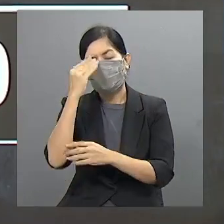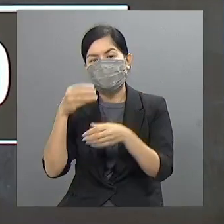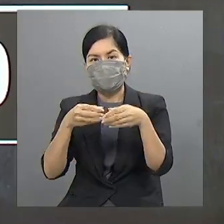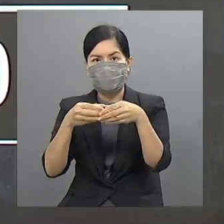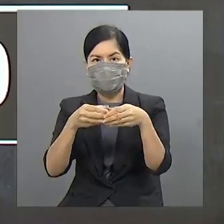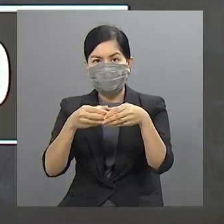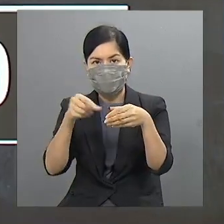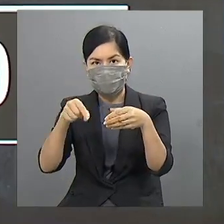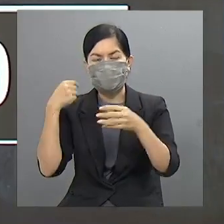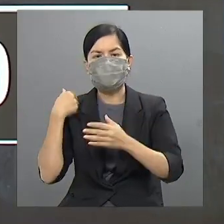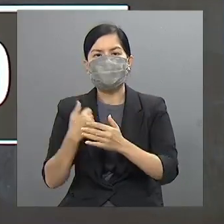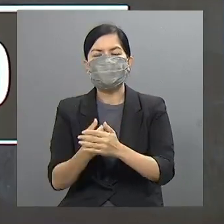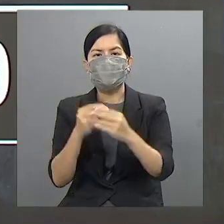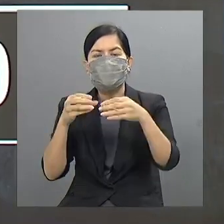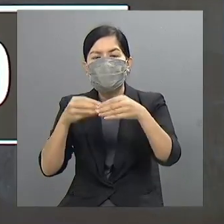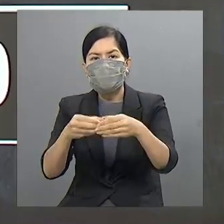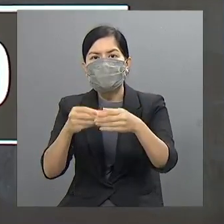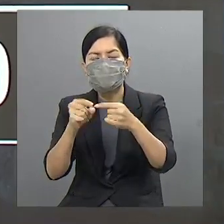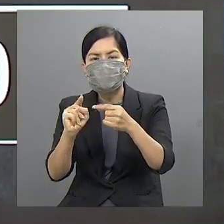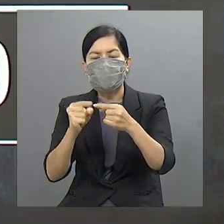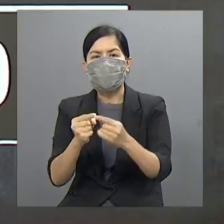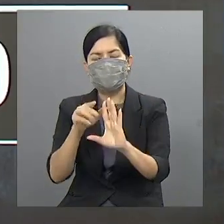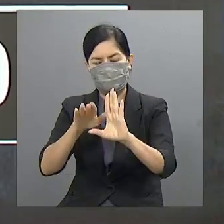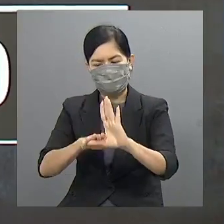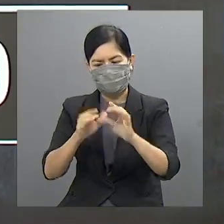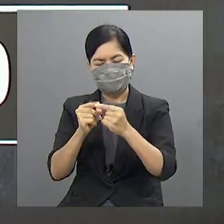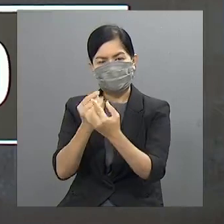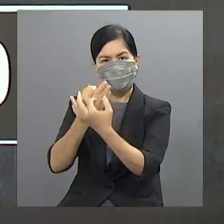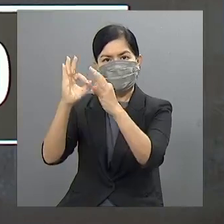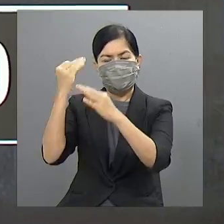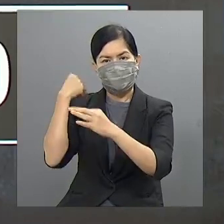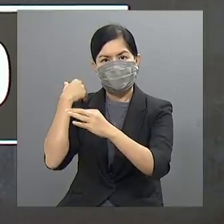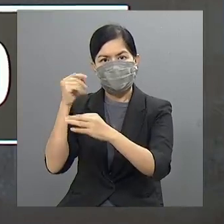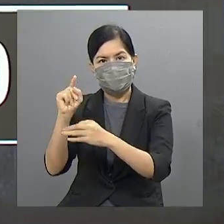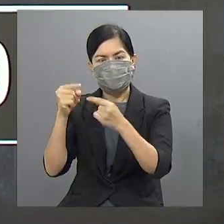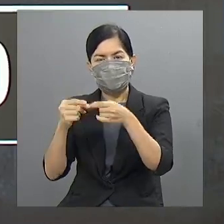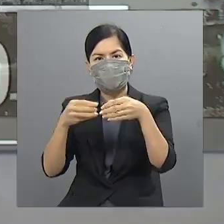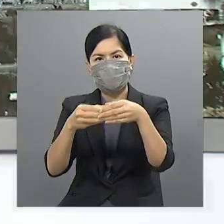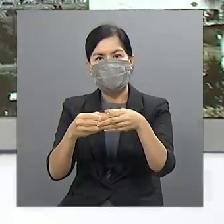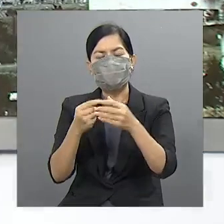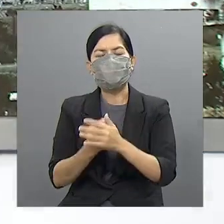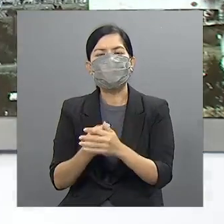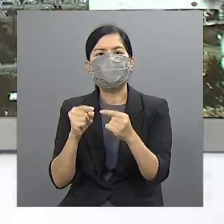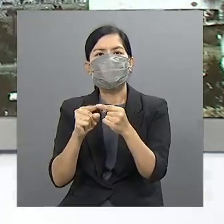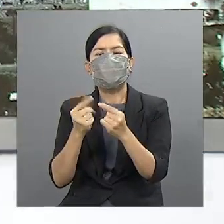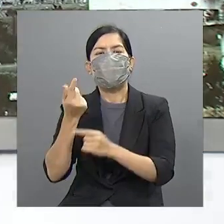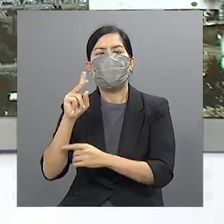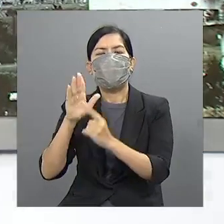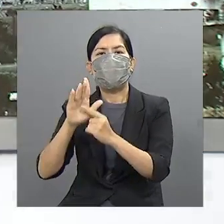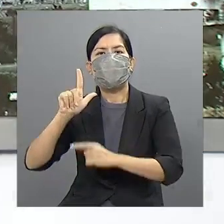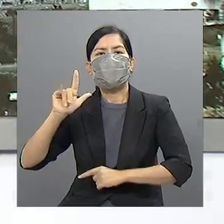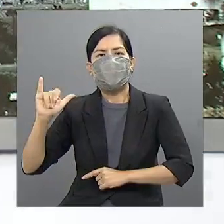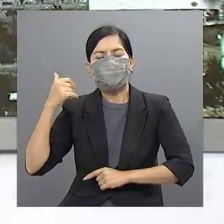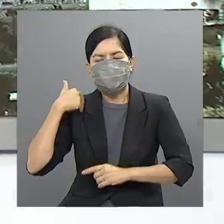Teals ค่ะกลุ่มนี้เป็นผู้สมัครอิสระนะคะที่ได้รับการสนับสนุนจากกลุ่ม Climate 200ค่ะซึ่งเป็นกองทุนเ